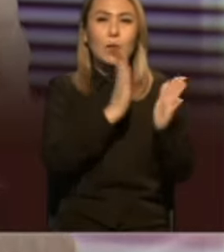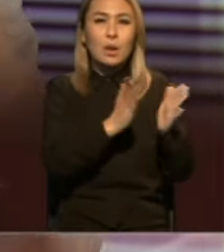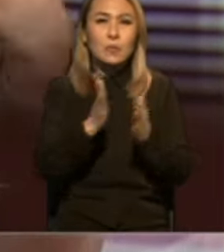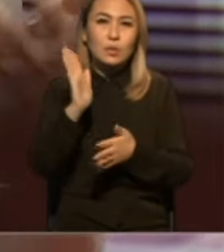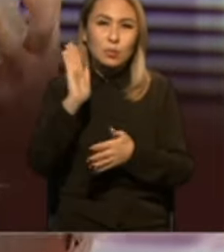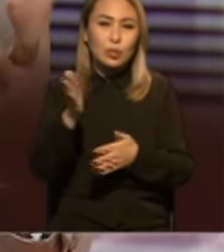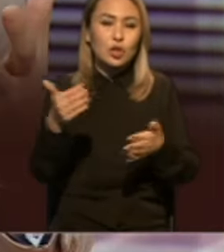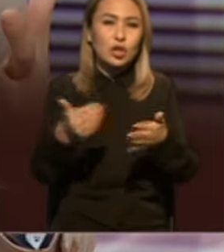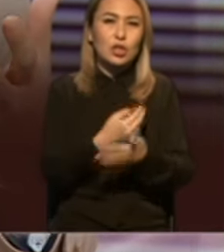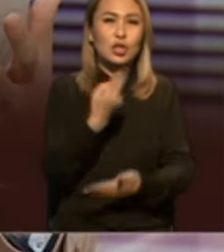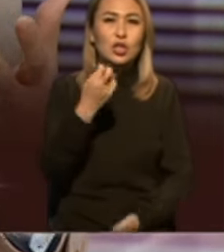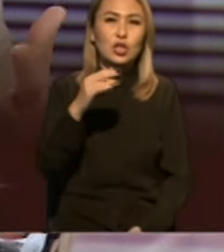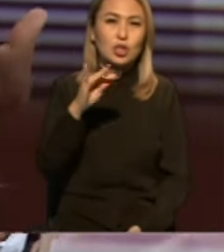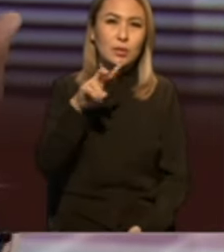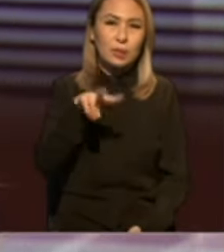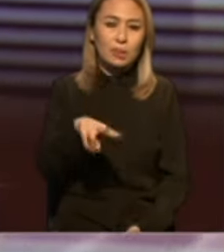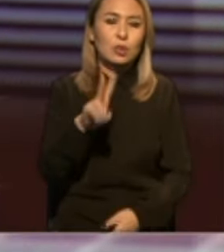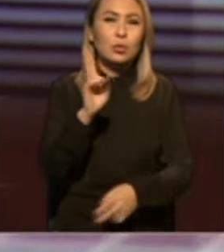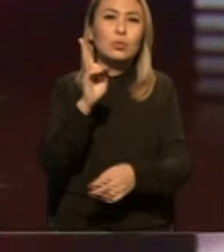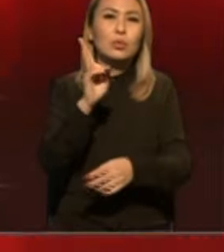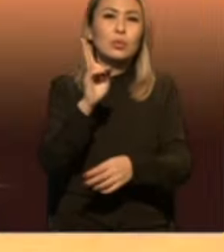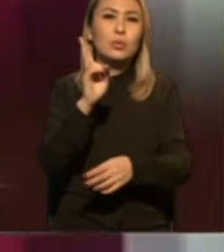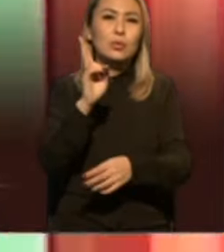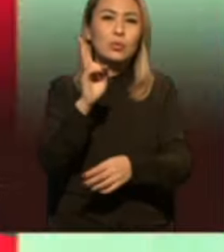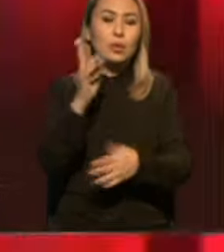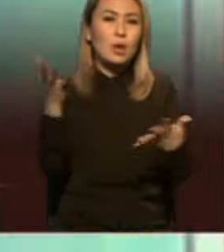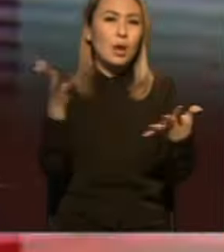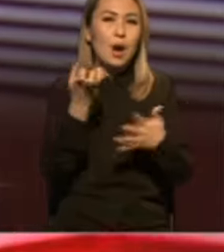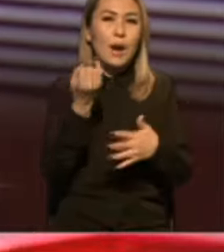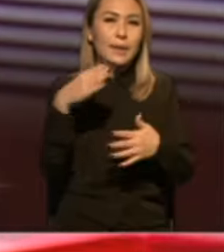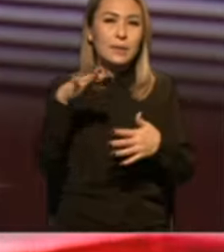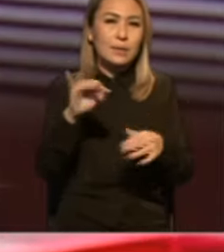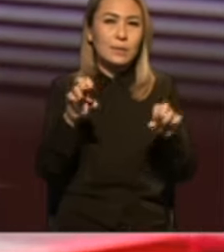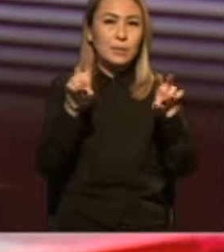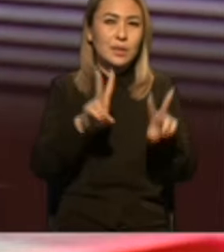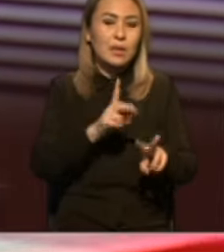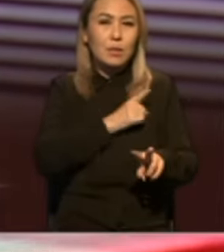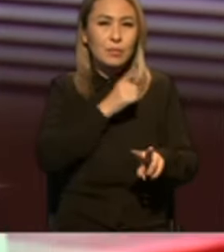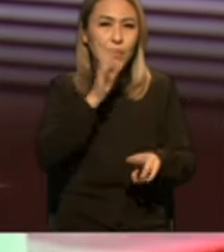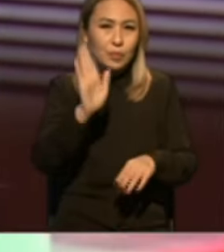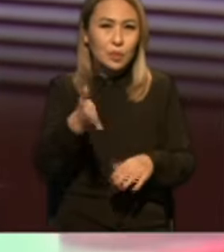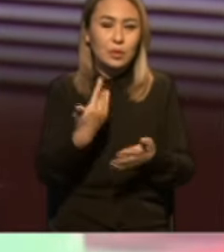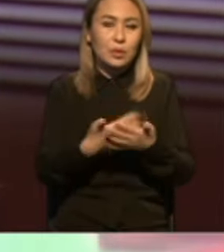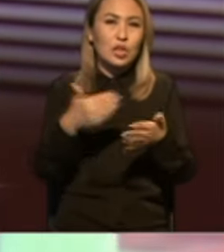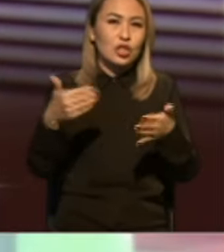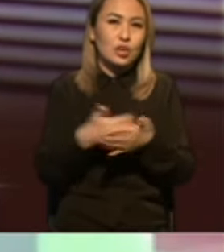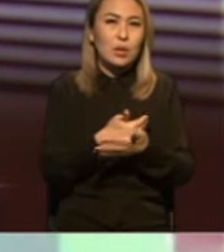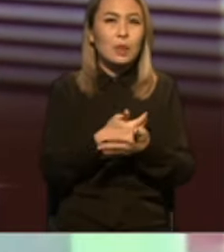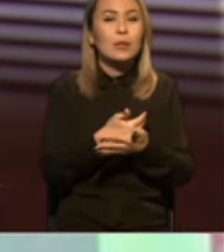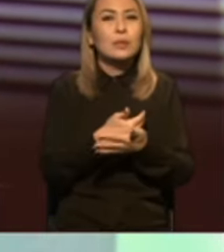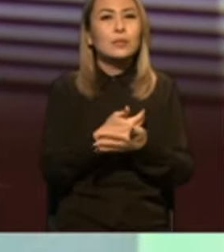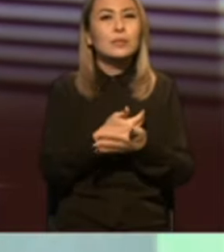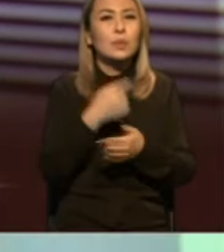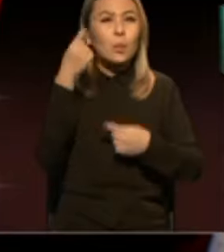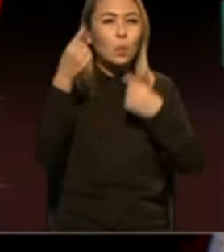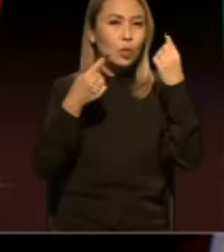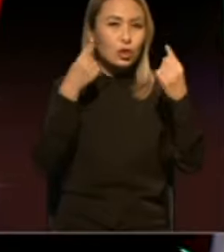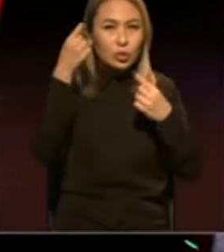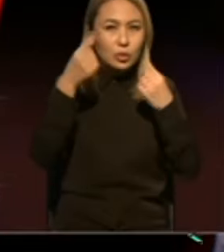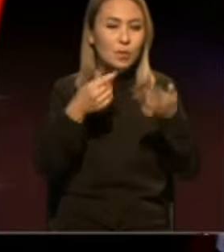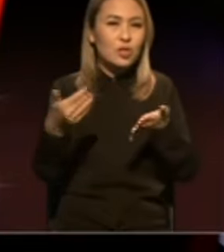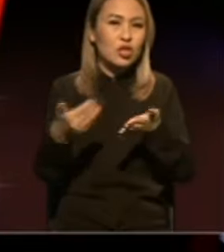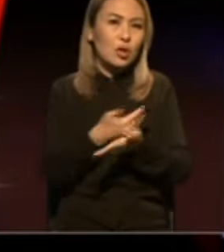Жаңа диджитал экономиканы кімдер, қандай IT мамандар, қандай біздің жаңа ойшылдарымыз,